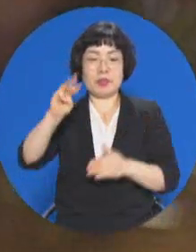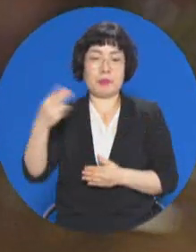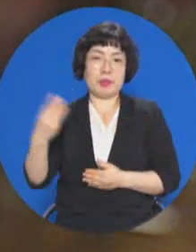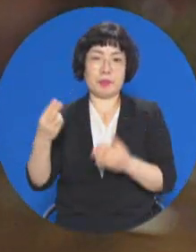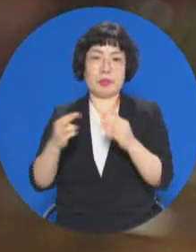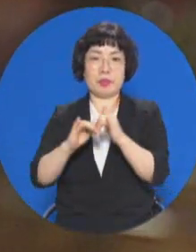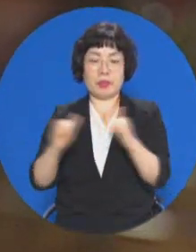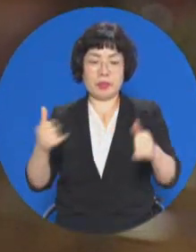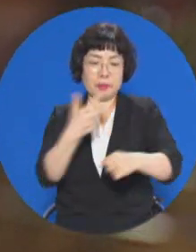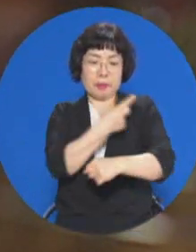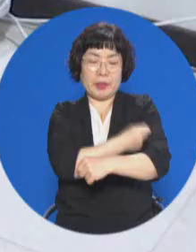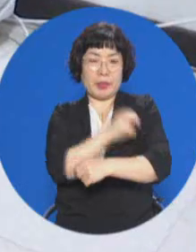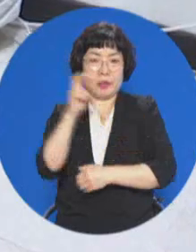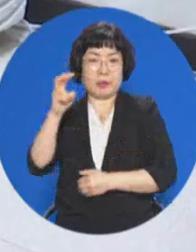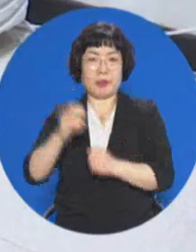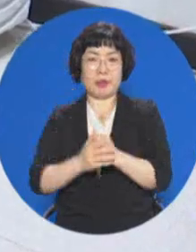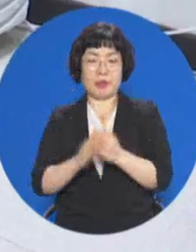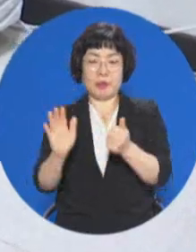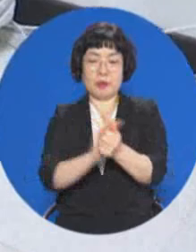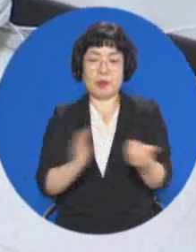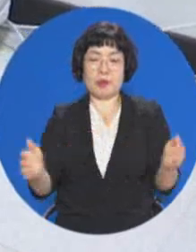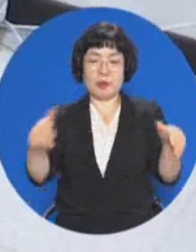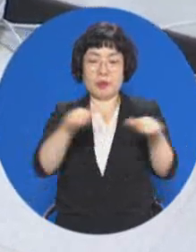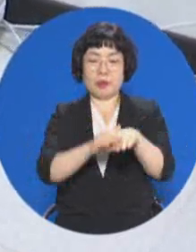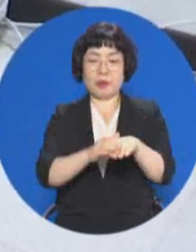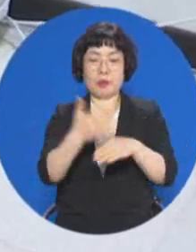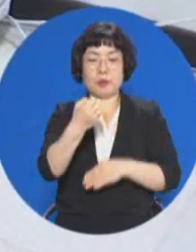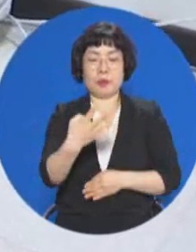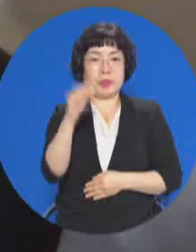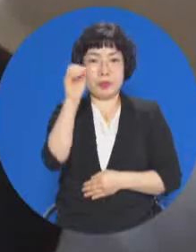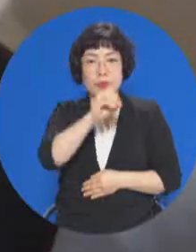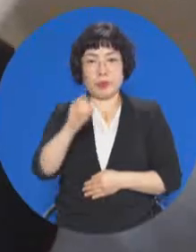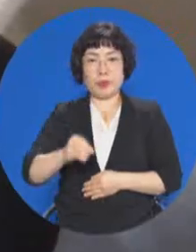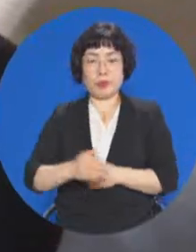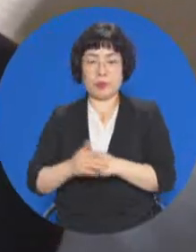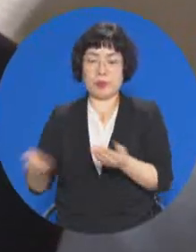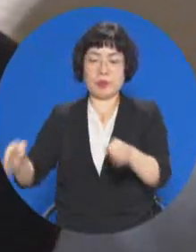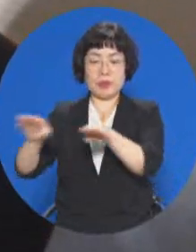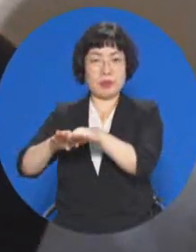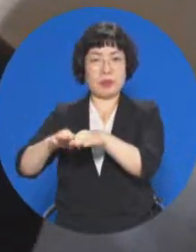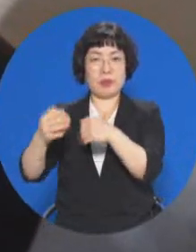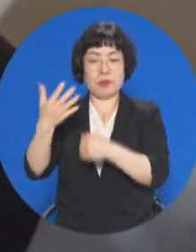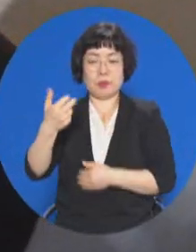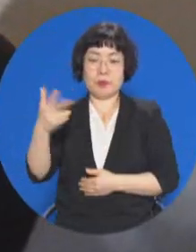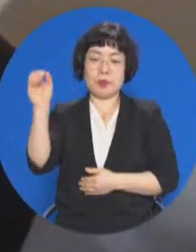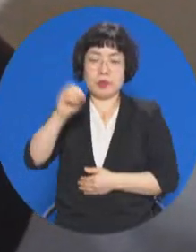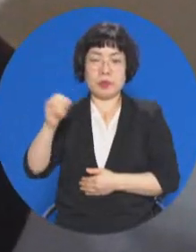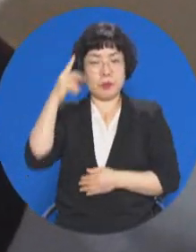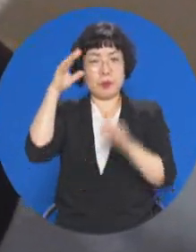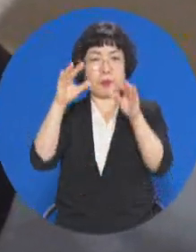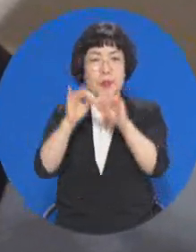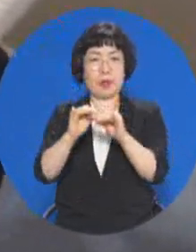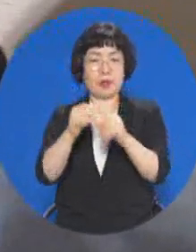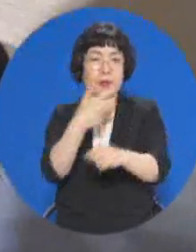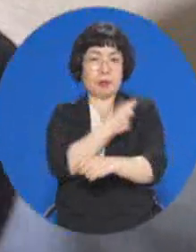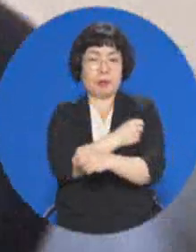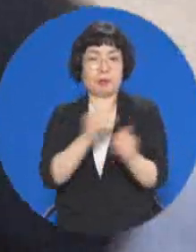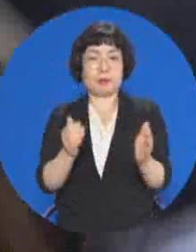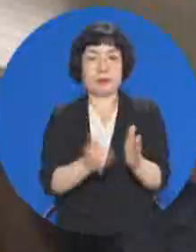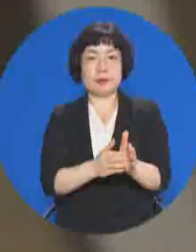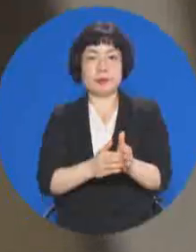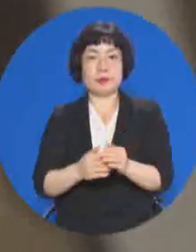3천여 명이 접종하게 되는데 요양병원에서는 94%, 요양시설은 97%가 접종에